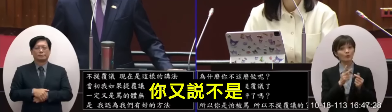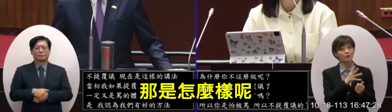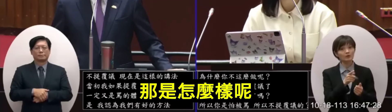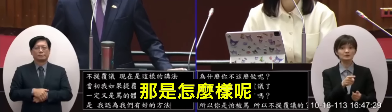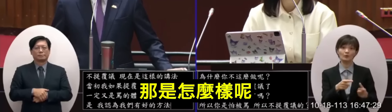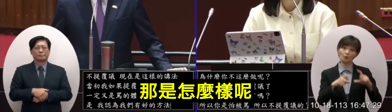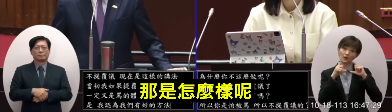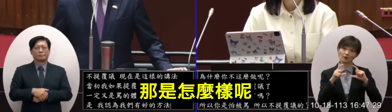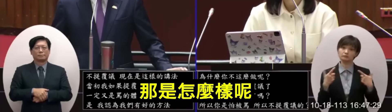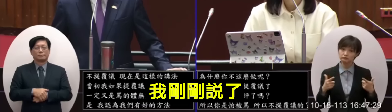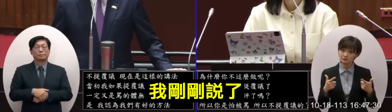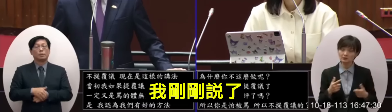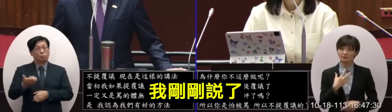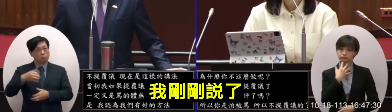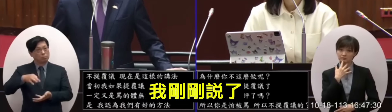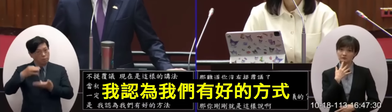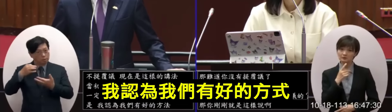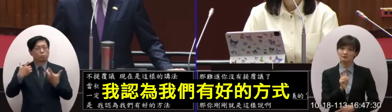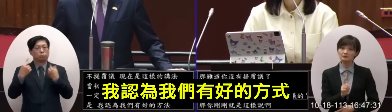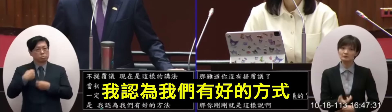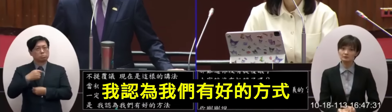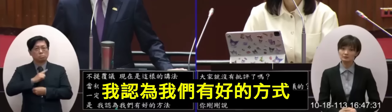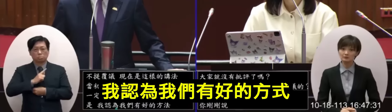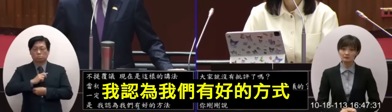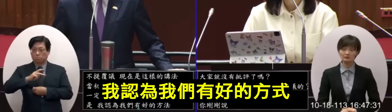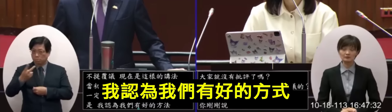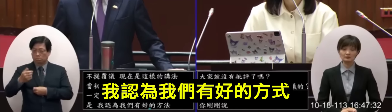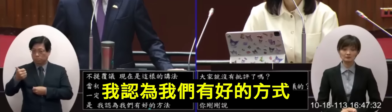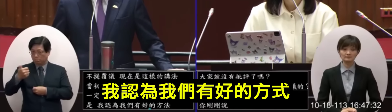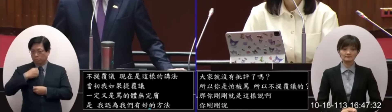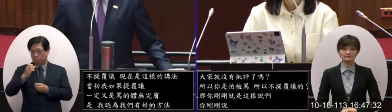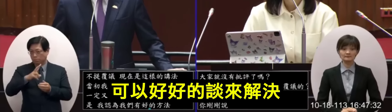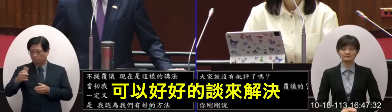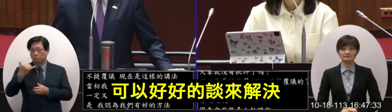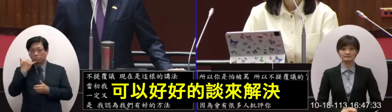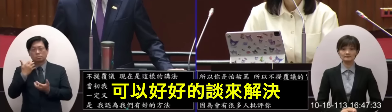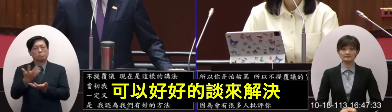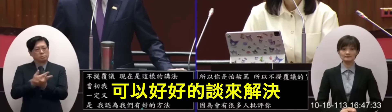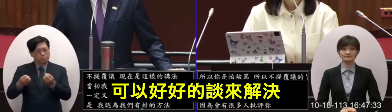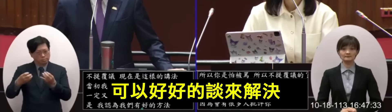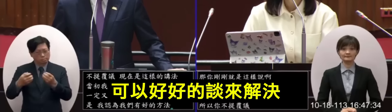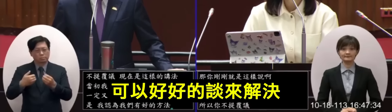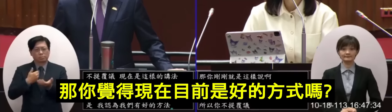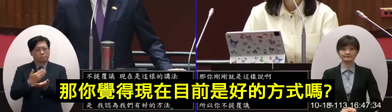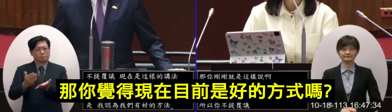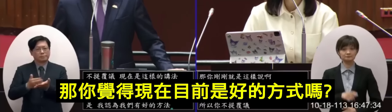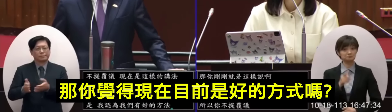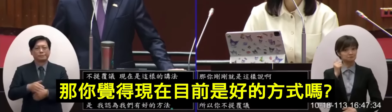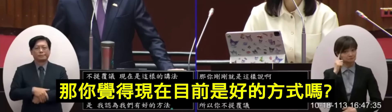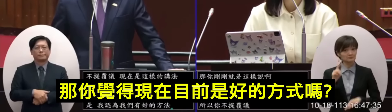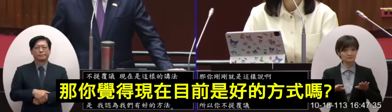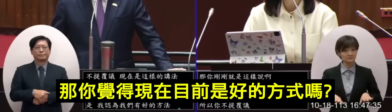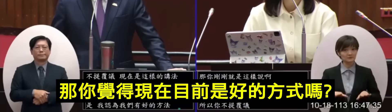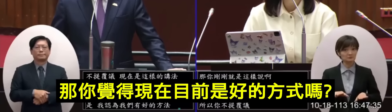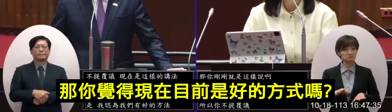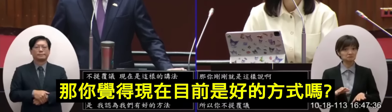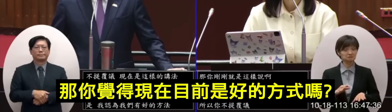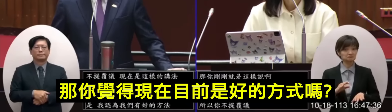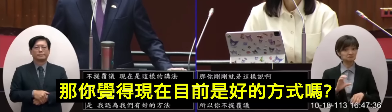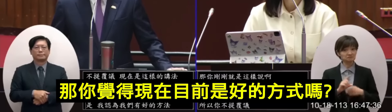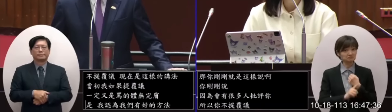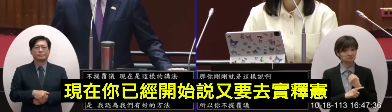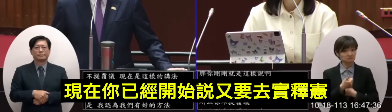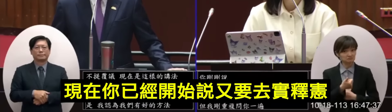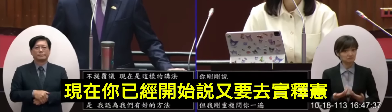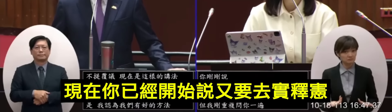不是，那是怎么样呢？ 不是，我刚刚说了，我认为我们有好的方式。可以好好的谈来解决。 那你觉得现在目前是好的方式